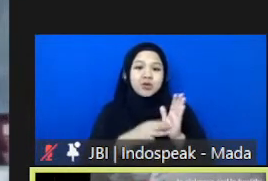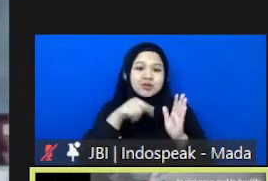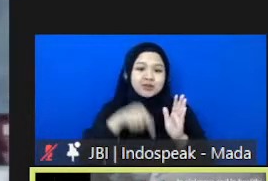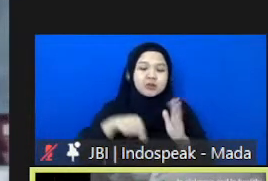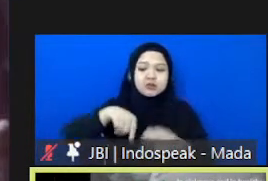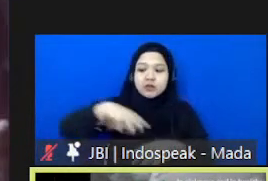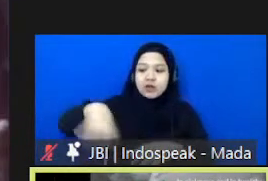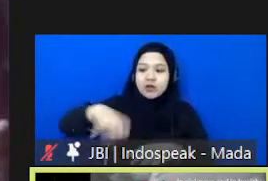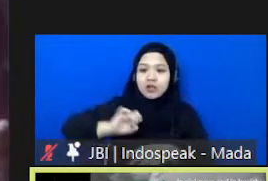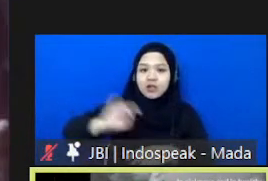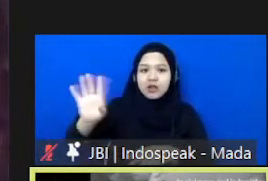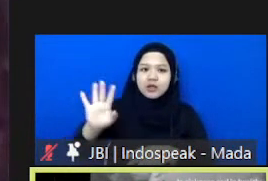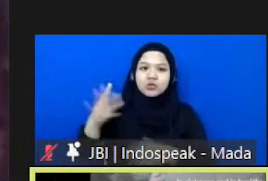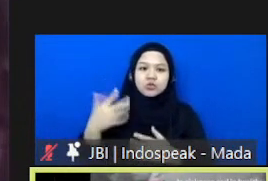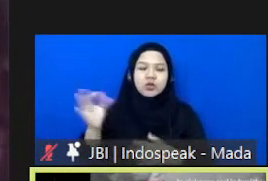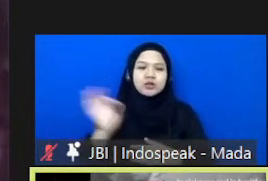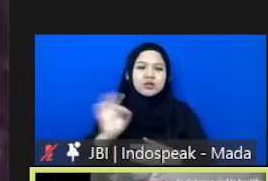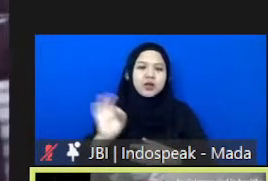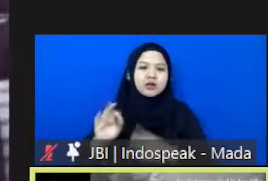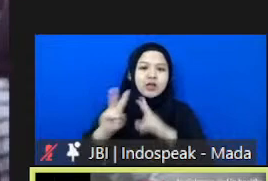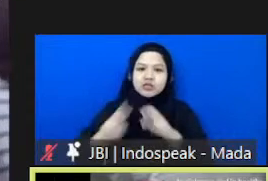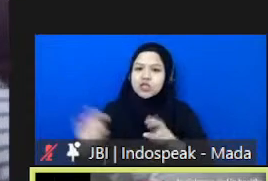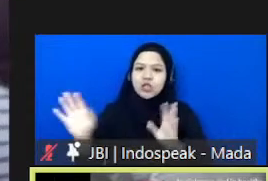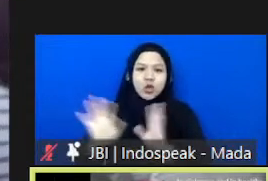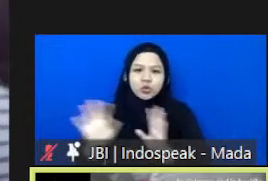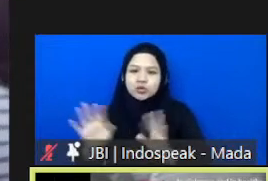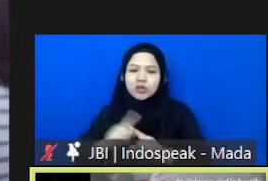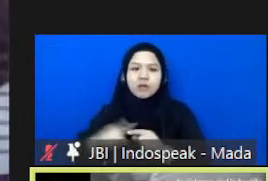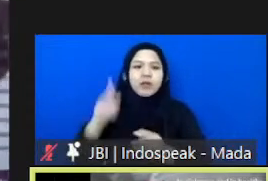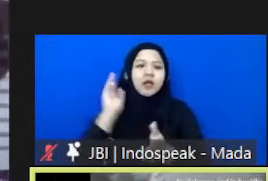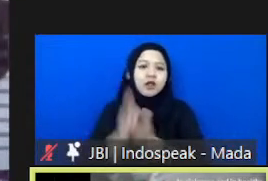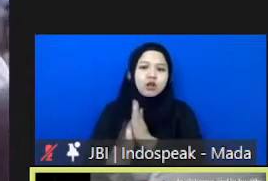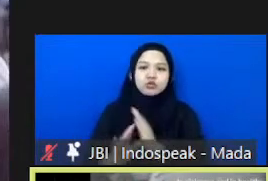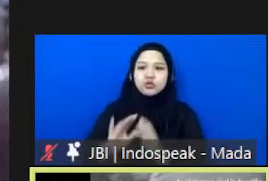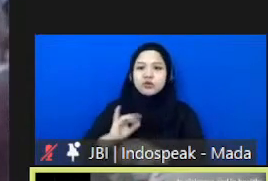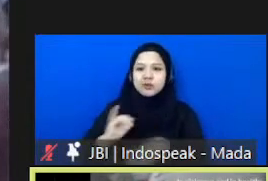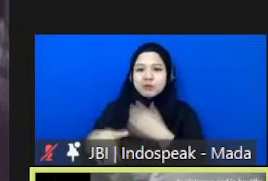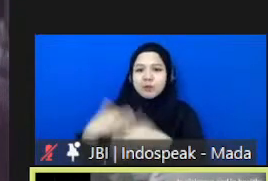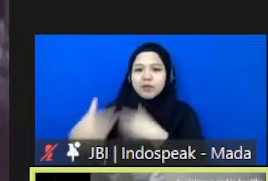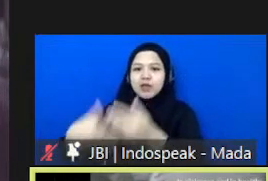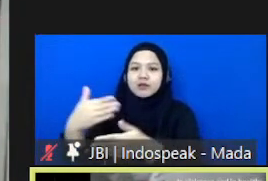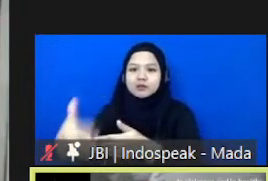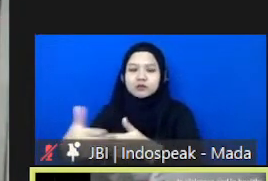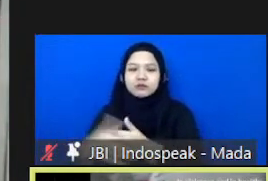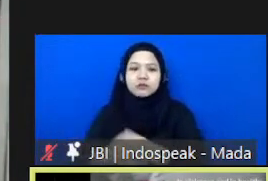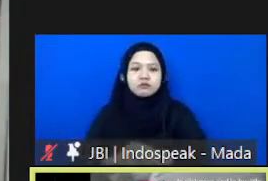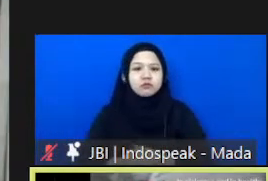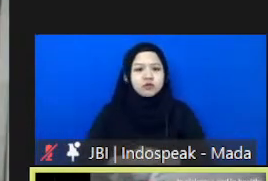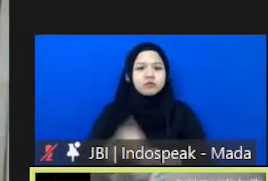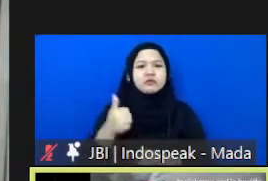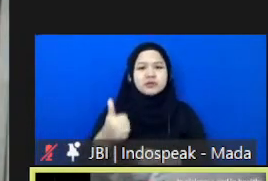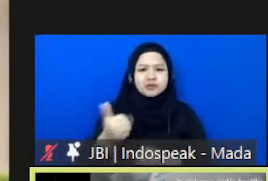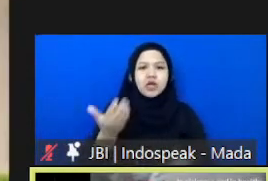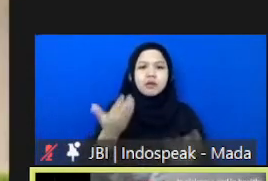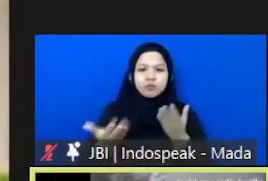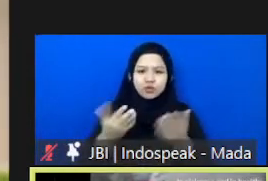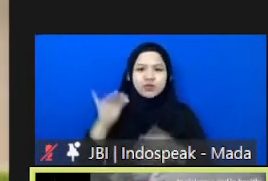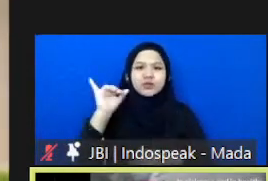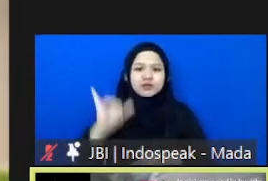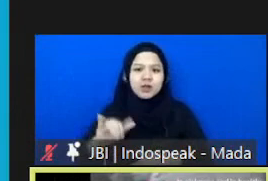lain, itu sudah tidak batasan riset lagi, tapi ke implementasi. Kalau pertanyaan apakah itu bisa, memungkinkan, bisa.